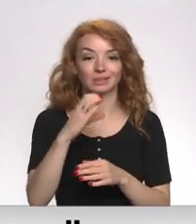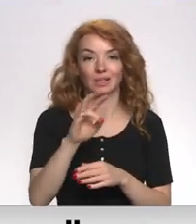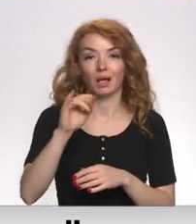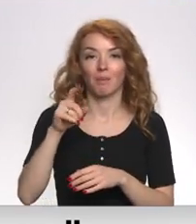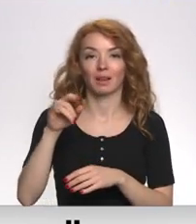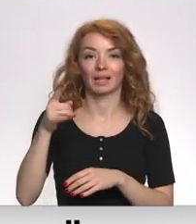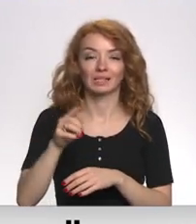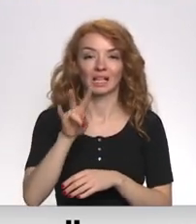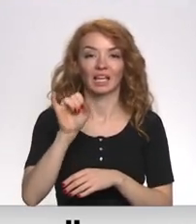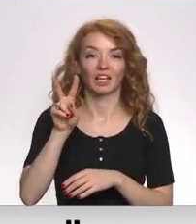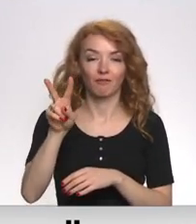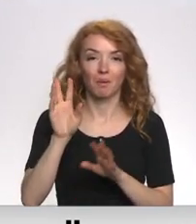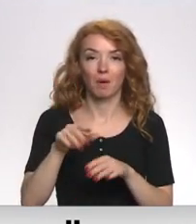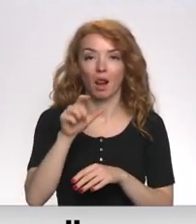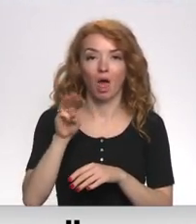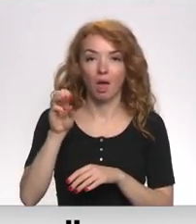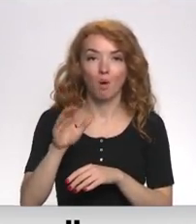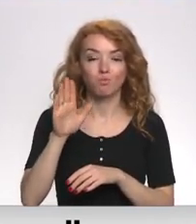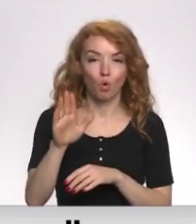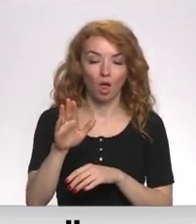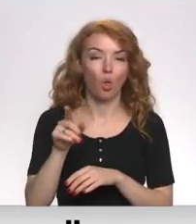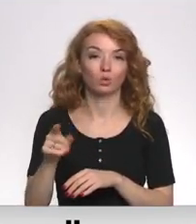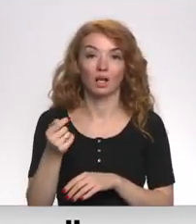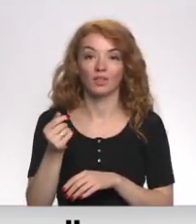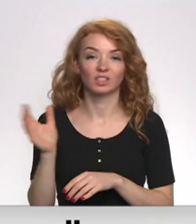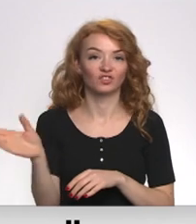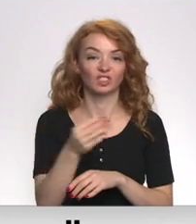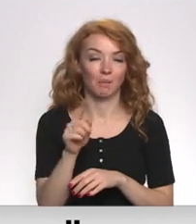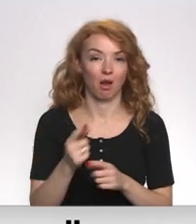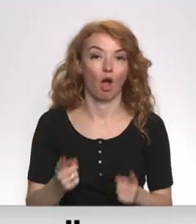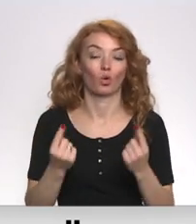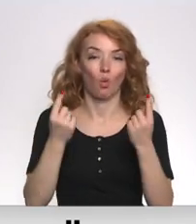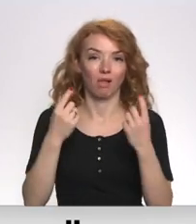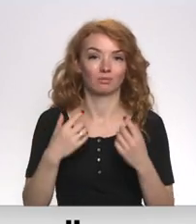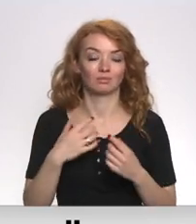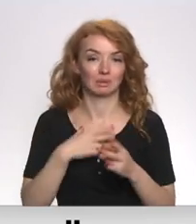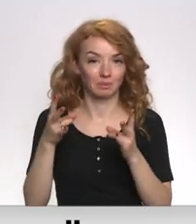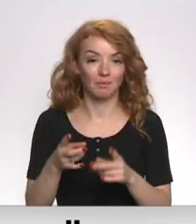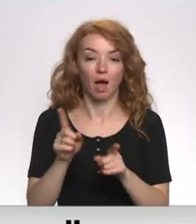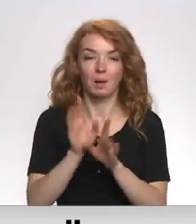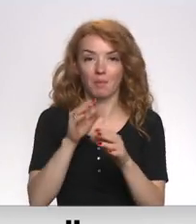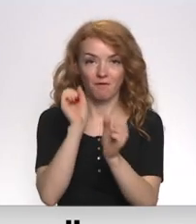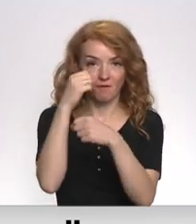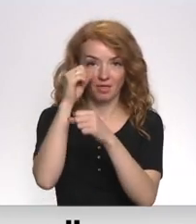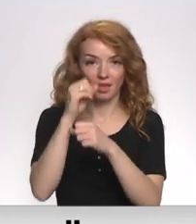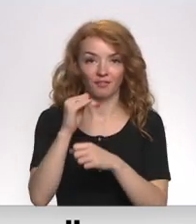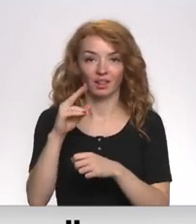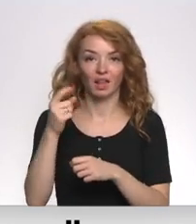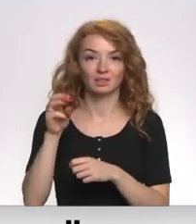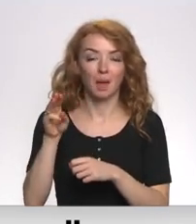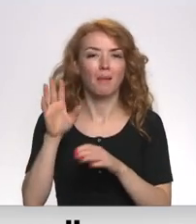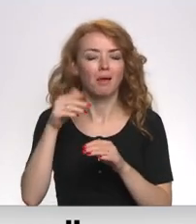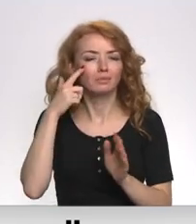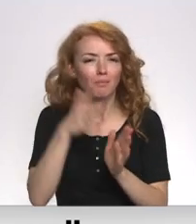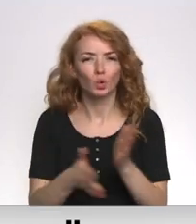hepatītu, par HIV infekciju, par Lyme borelioz, kas visiem ir ļoti aktuāli, un par laboratorijas finesēm, lai saprastu,